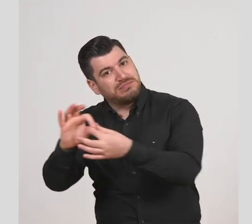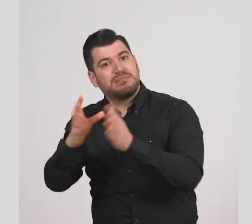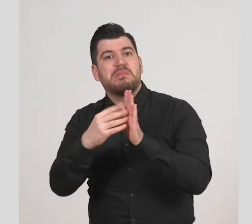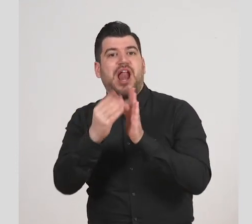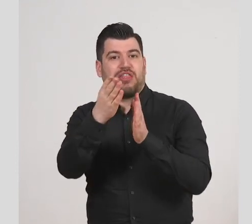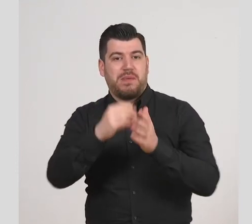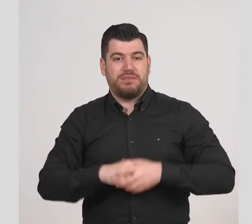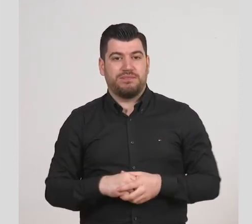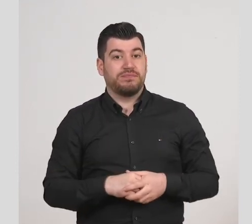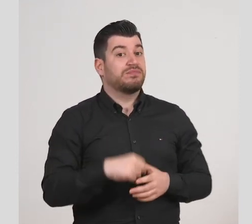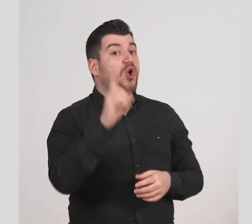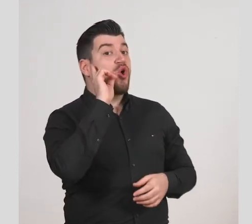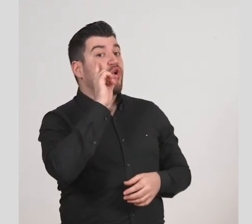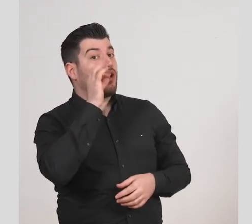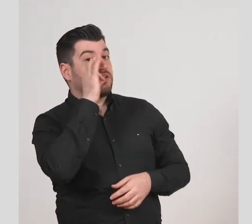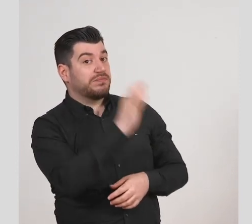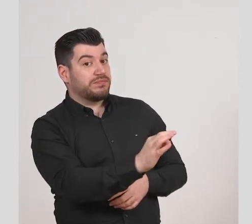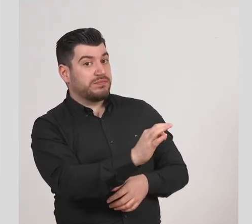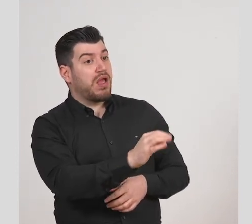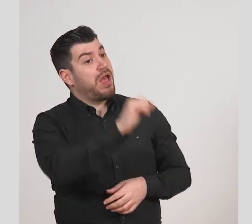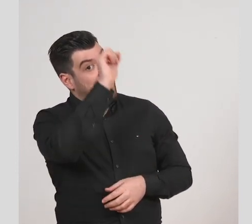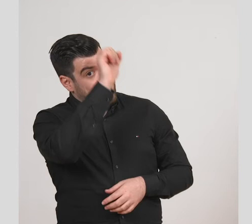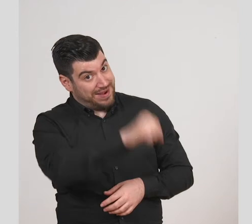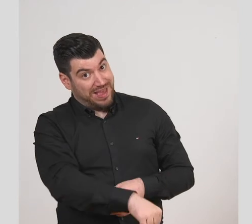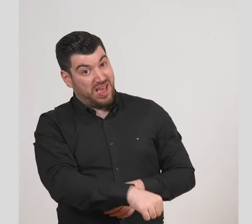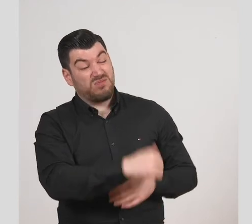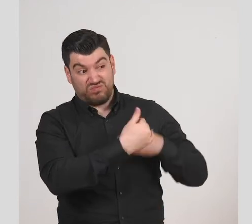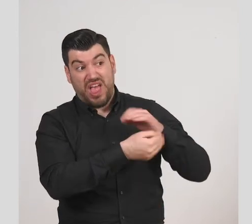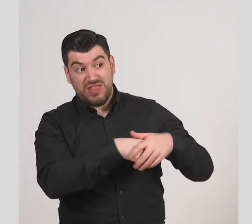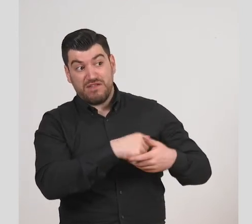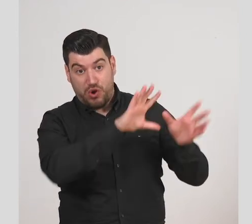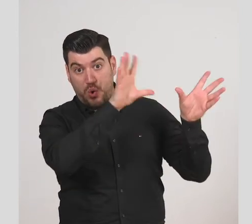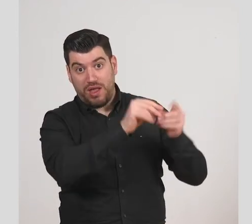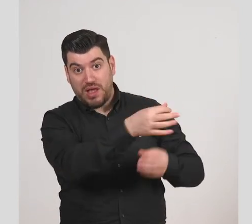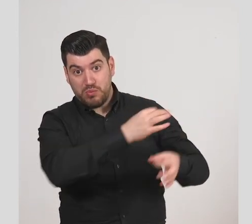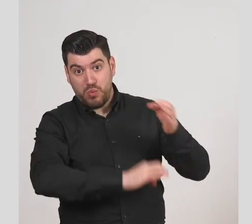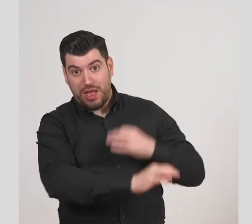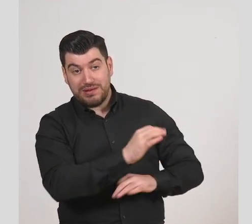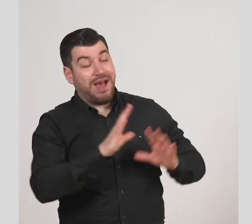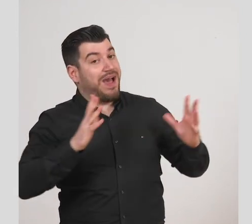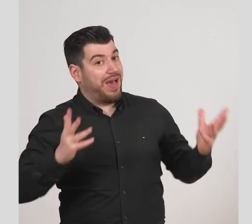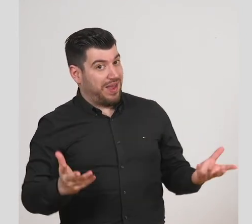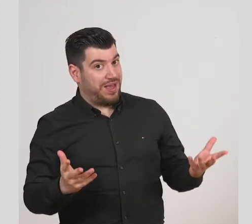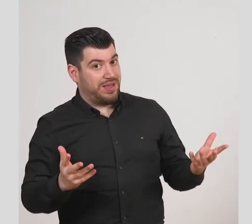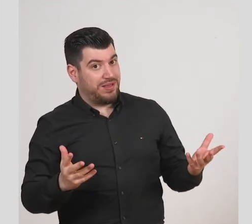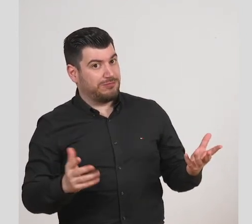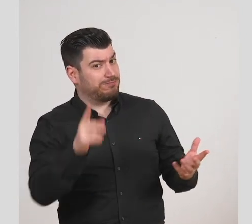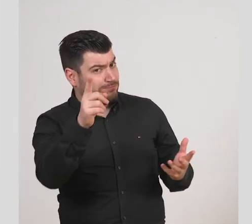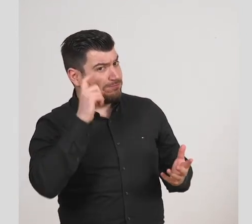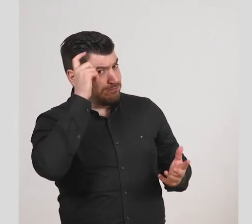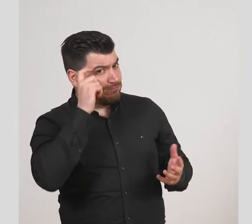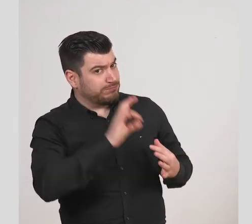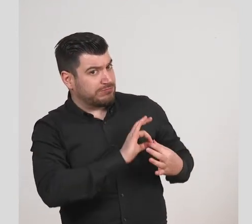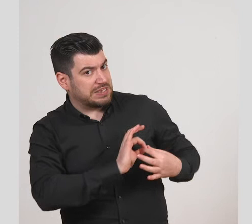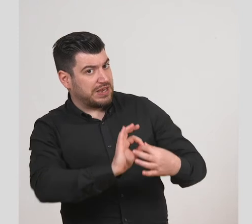παράδειγμα. Το κορίτσι λέει, ναι, είναι ενδιαφέροντα όλα αυτά που λες, αλλά για σκεφτείτε